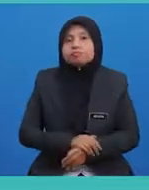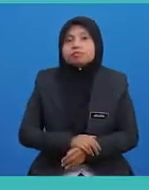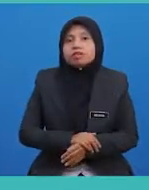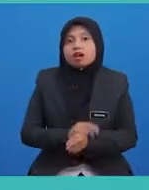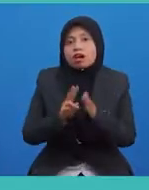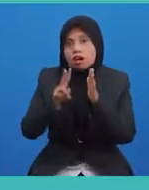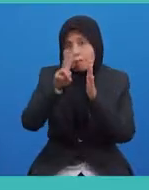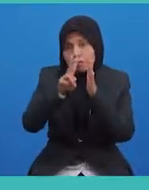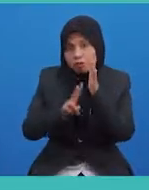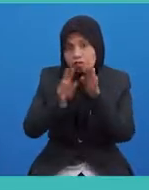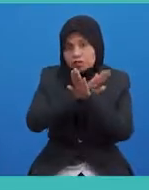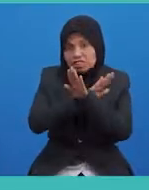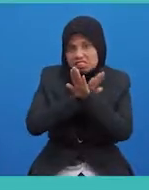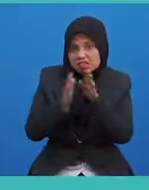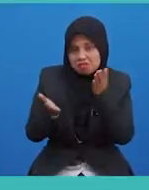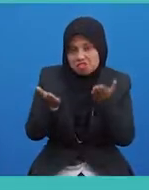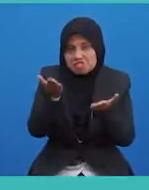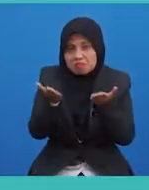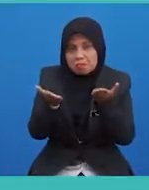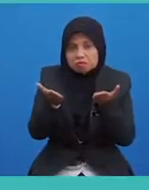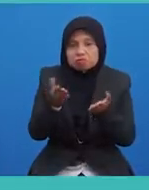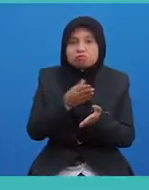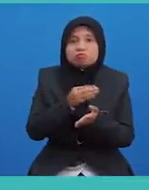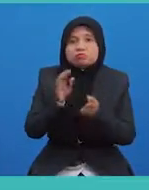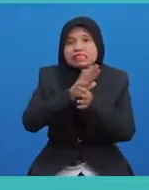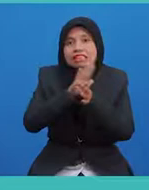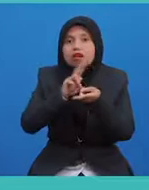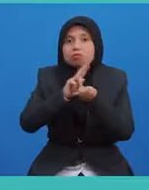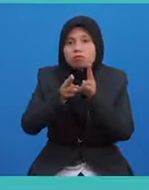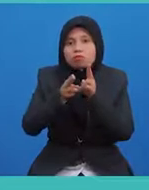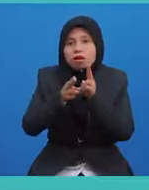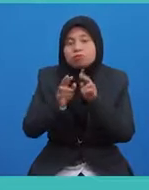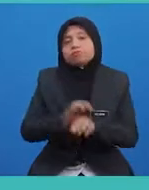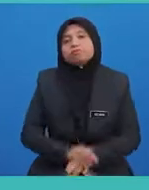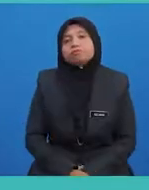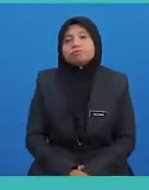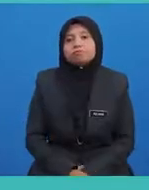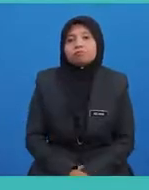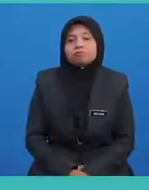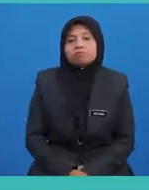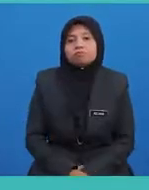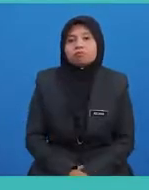pola tidak konsisten dan tidak berubah atau malar.